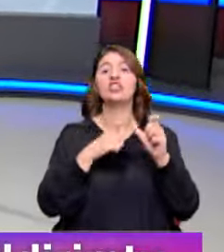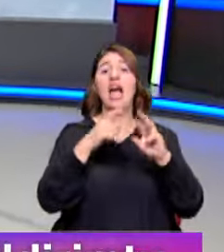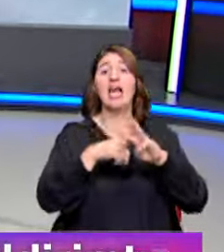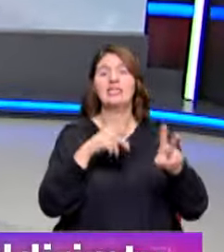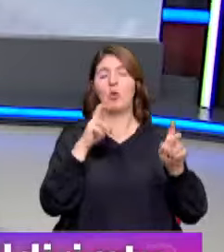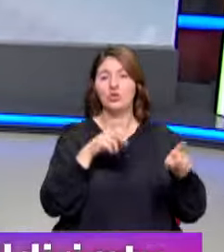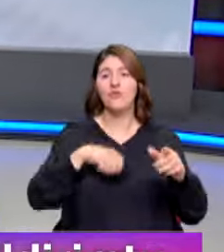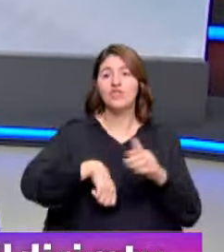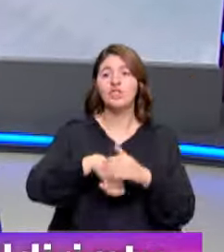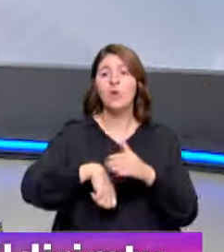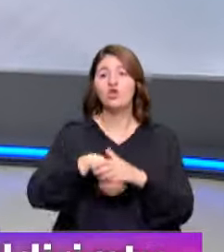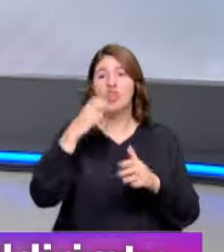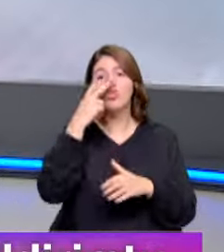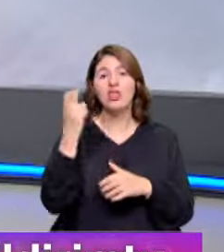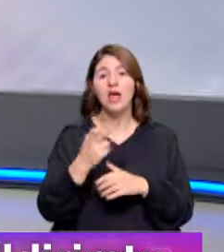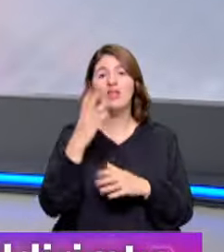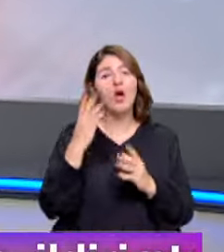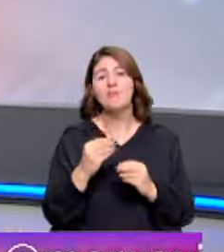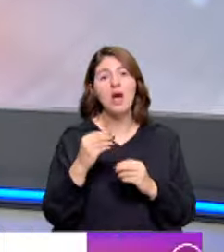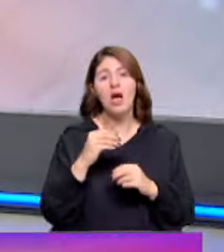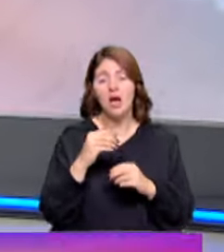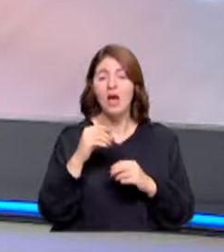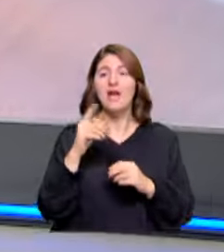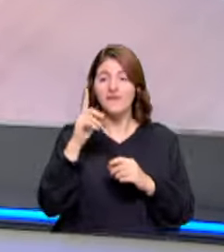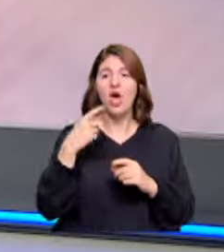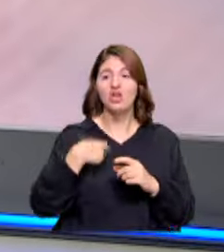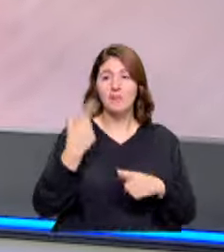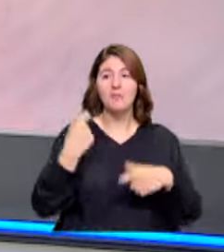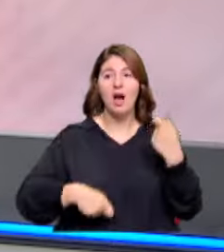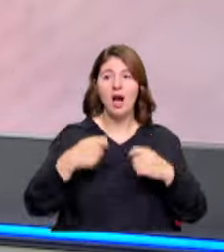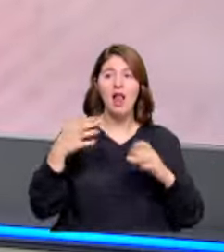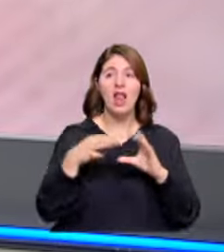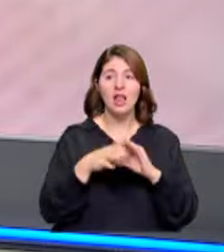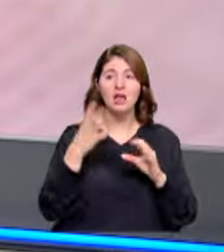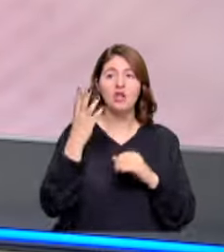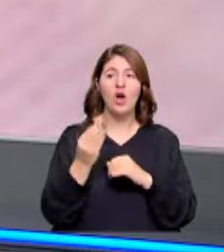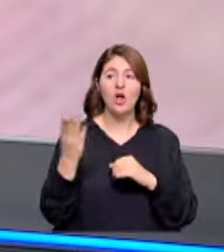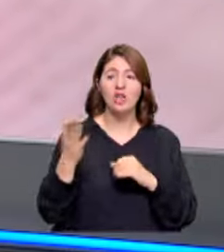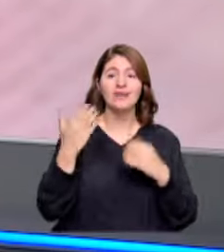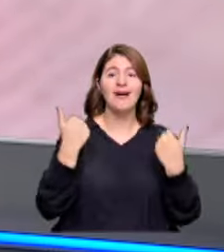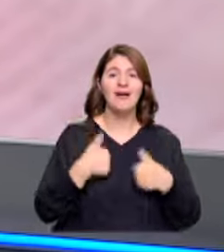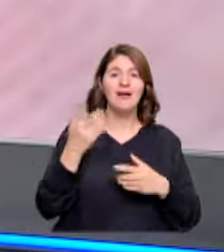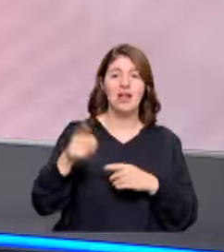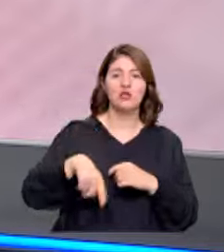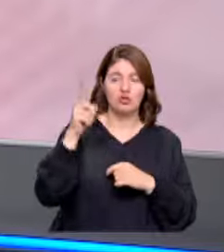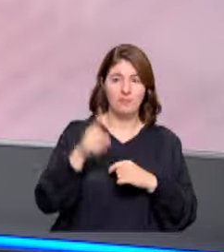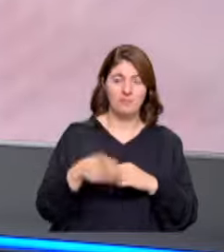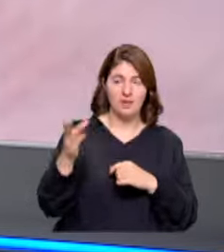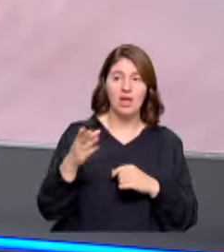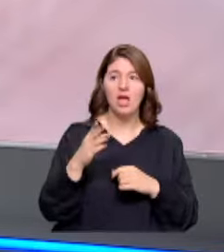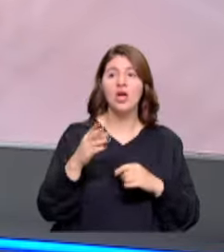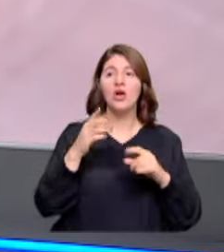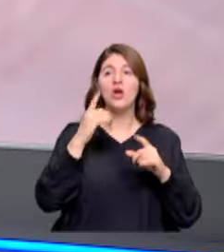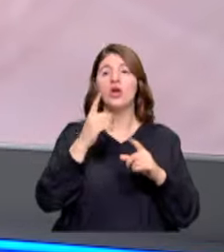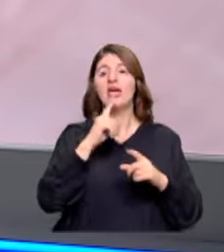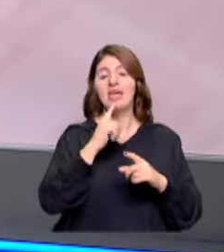meselesi, futbolcuların dolandırılması ve özel bir bankayla ilgili olan durumlar gündemde. Müşteki